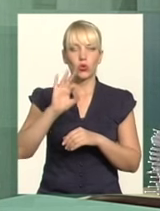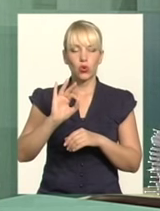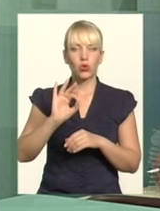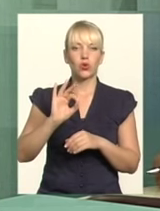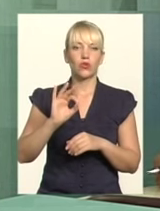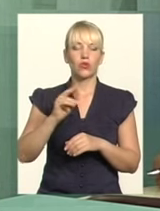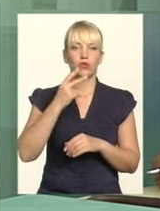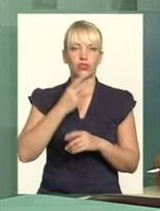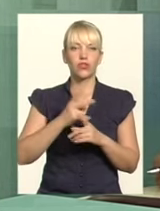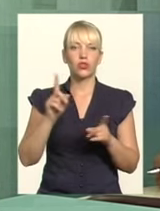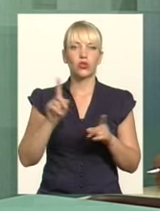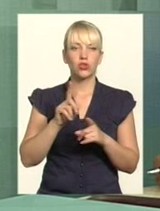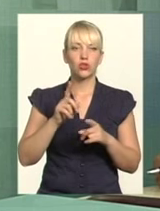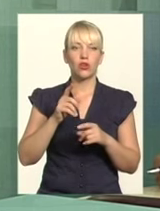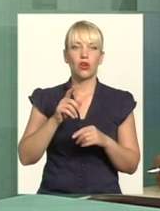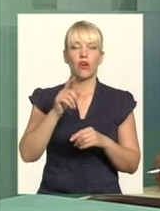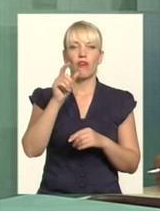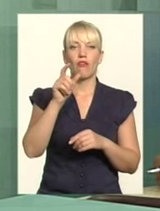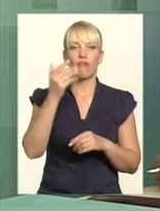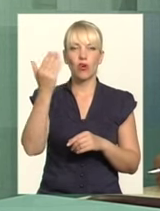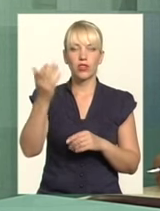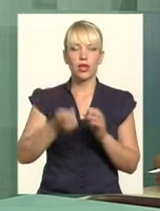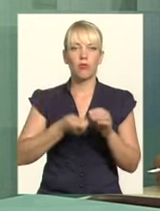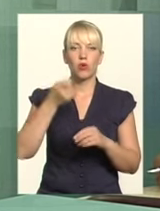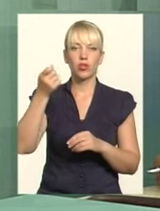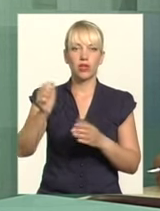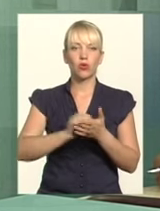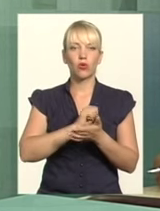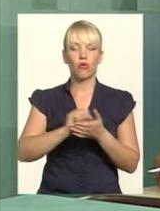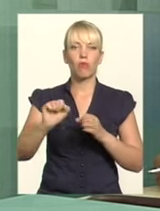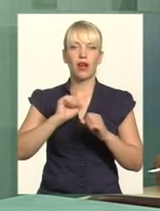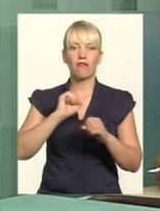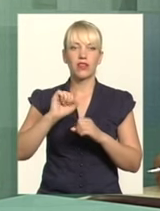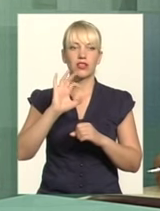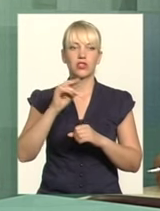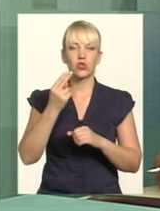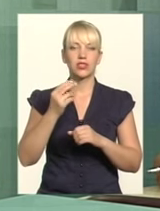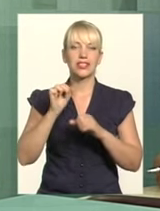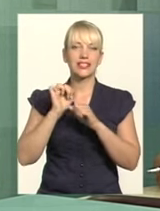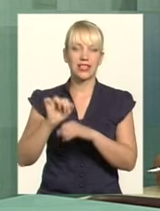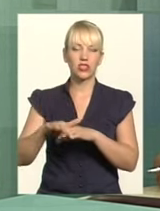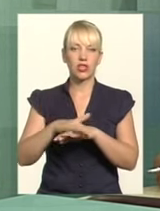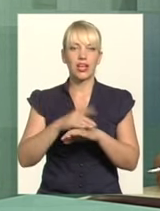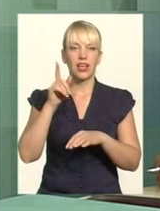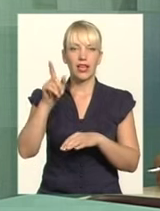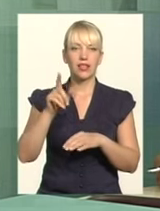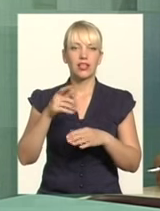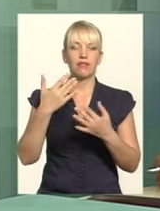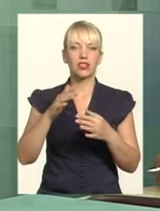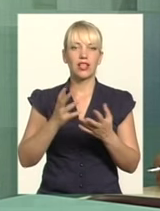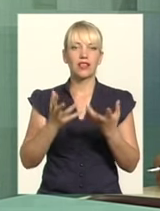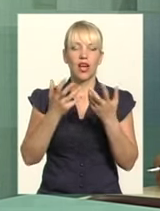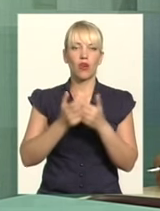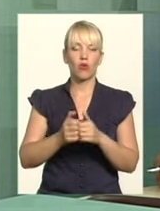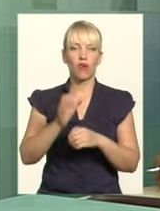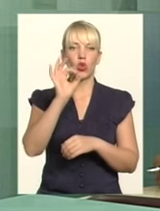очевидно, що вони подали документи в управління соціального захисту населення і їм нарахована нульова субсидія.